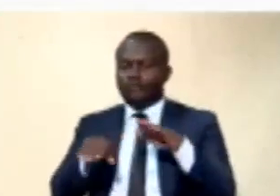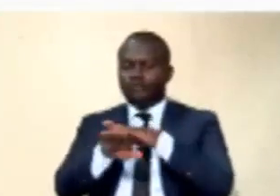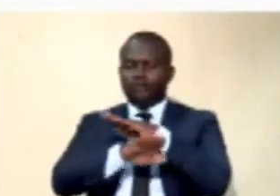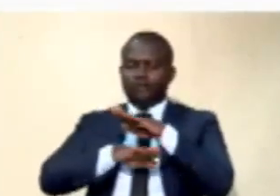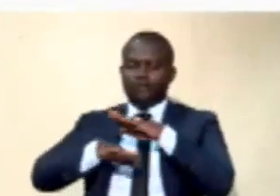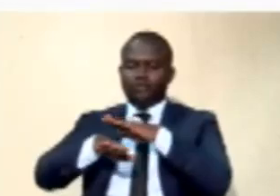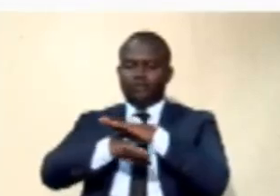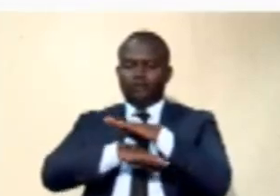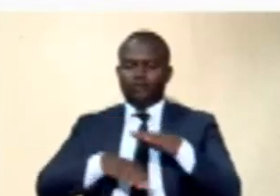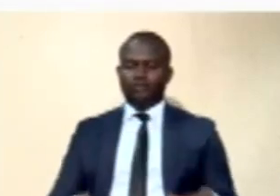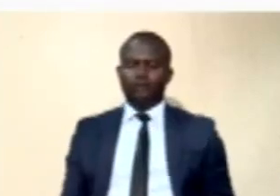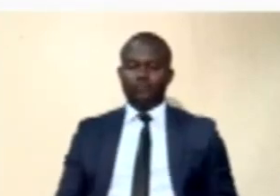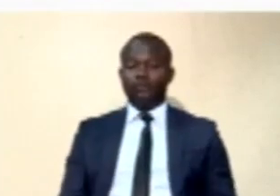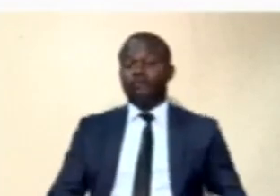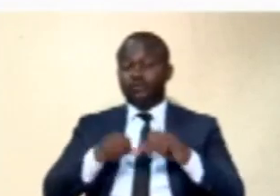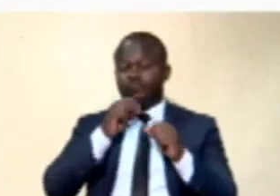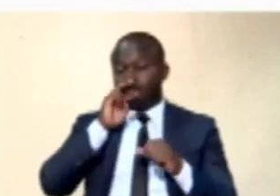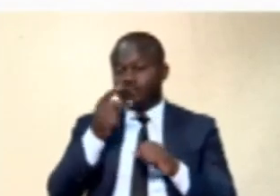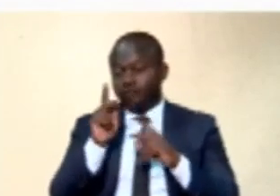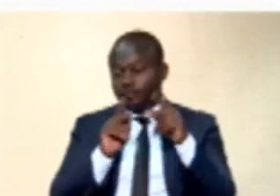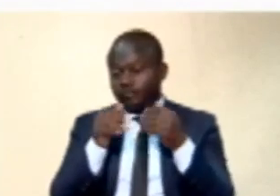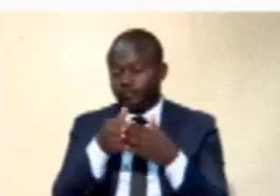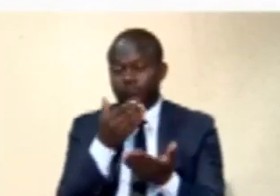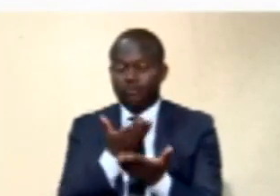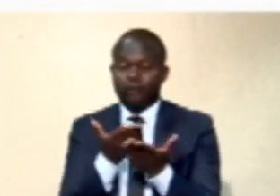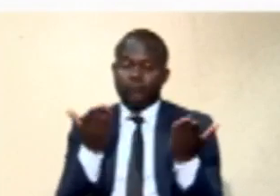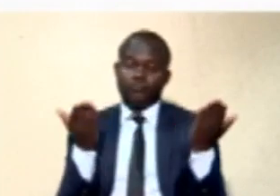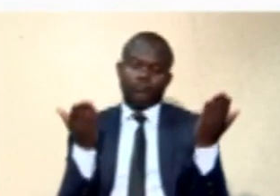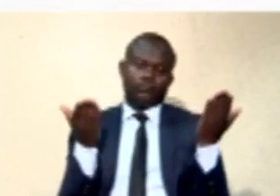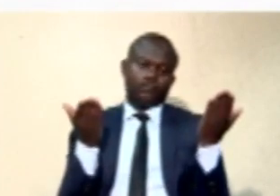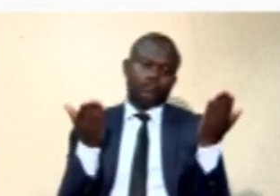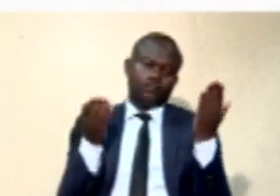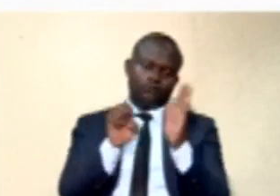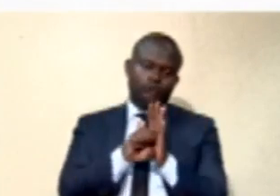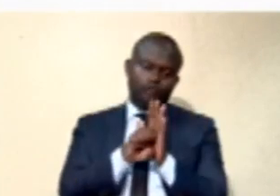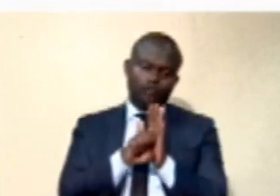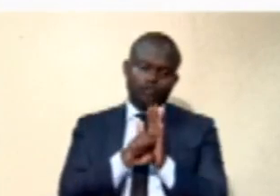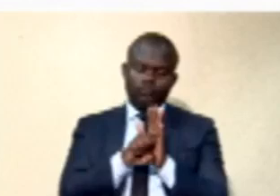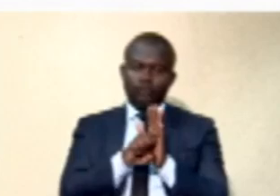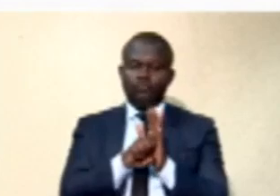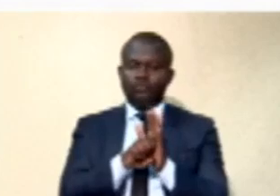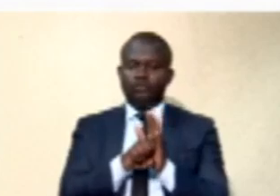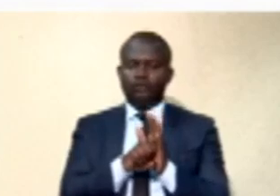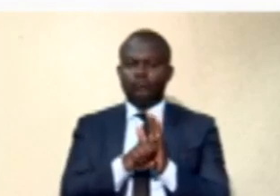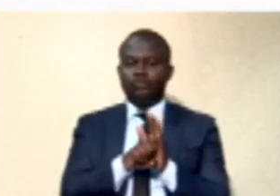ry'ibanze. Uko biraza bisubiza iby'abaturage basabaga, ndababwira nk'urugero, bifuzaga